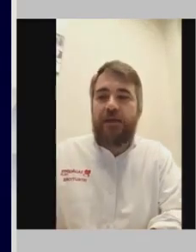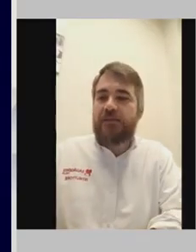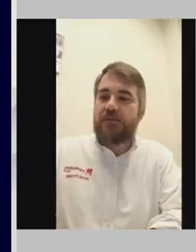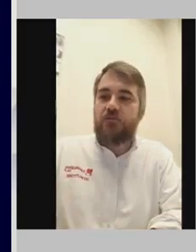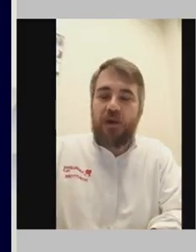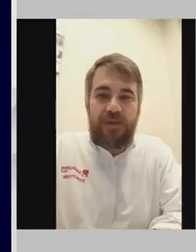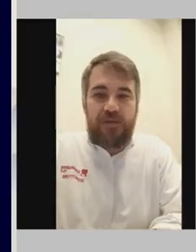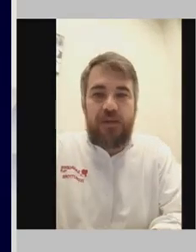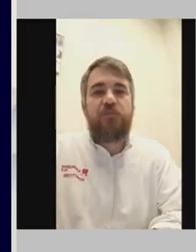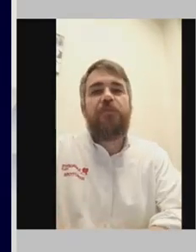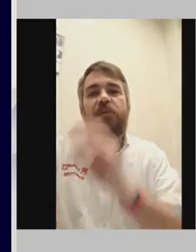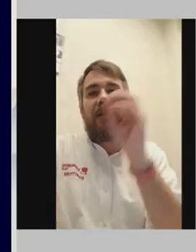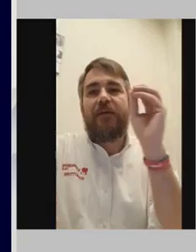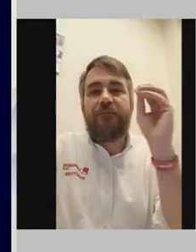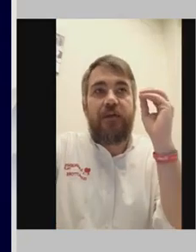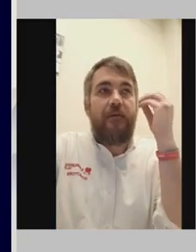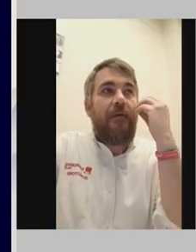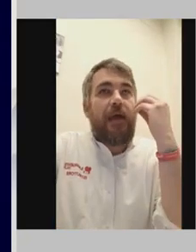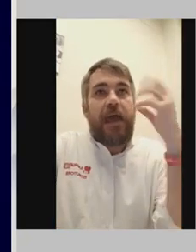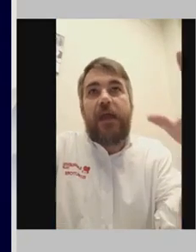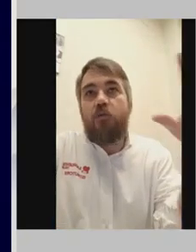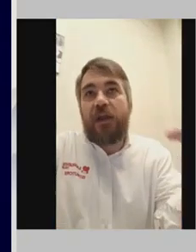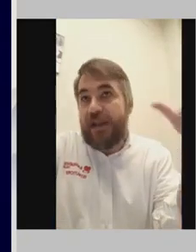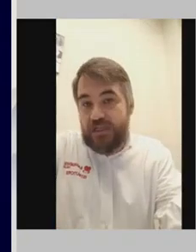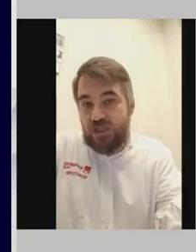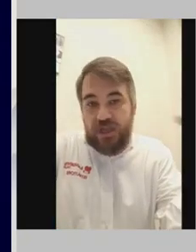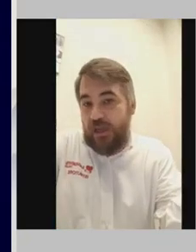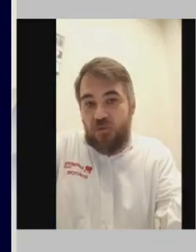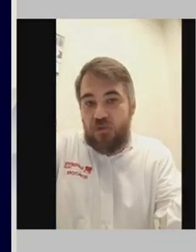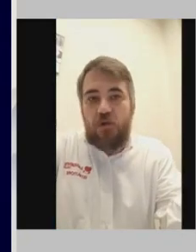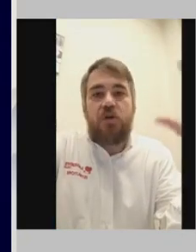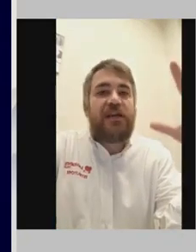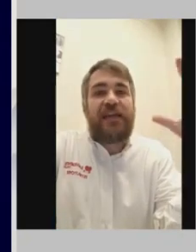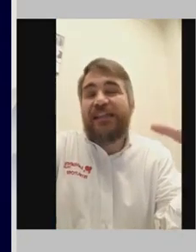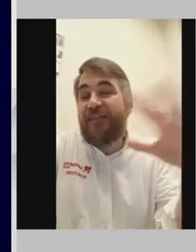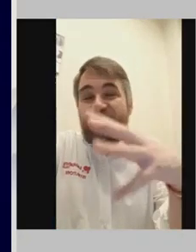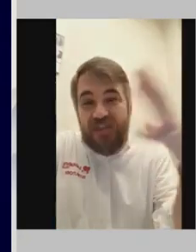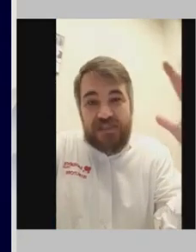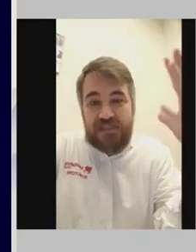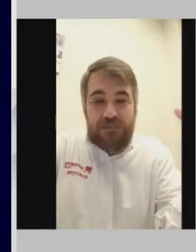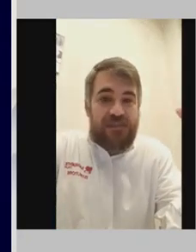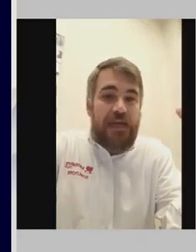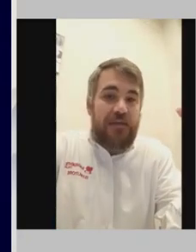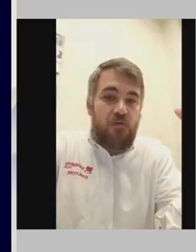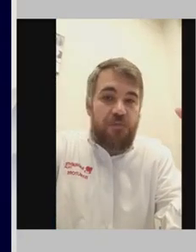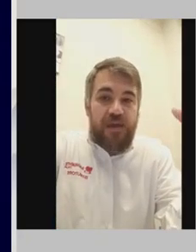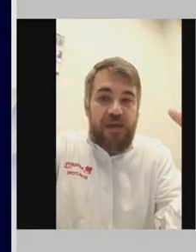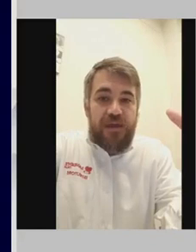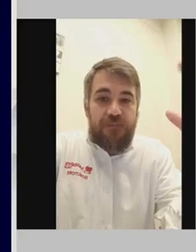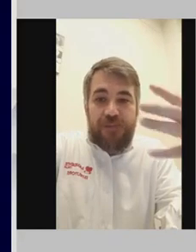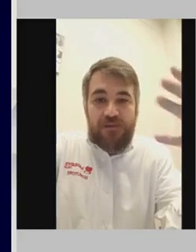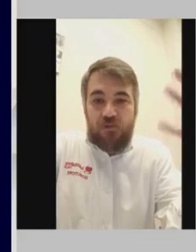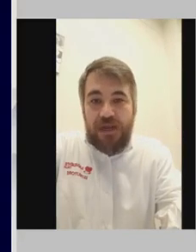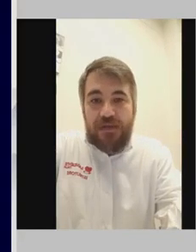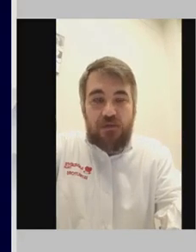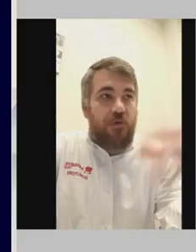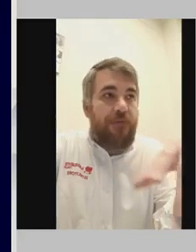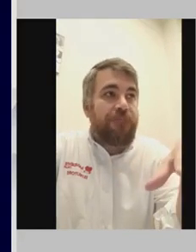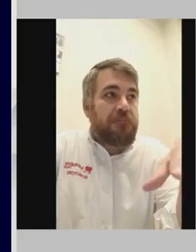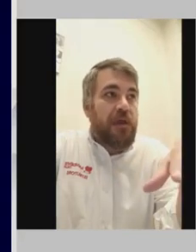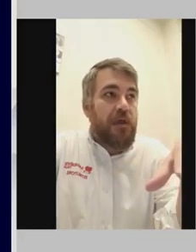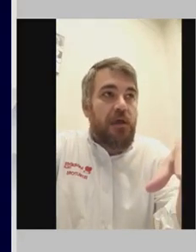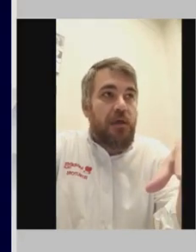è sicuramente il più importante, è una legge e una cosa che tantissimi stati europei mettono in